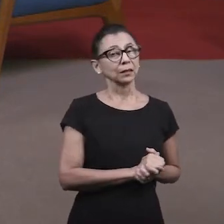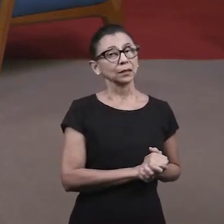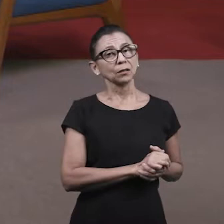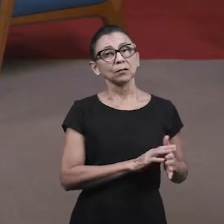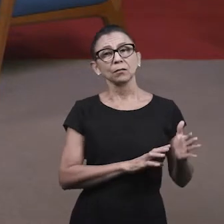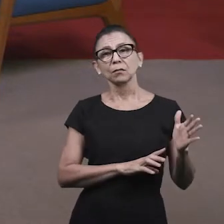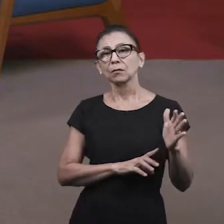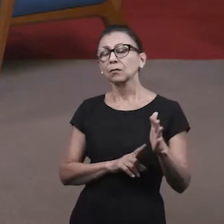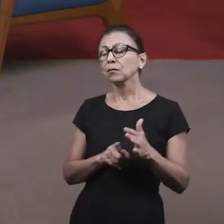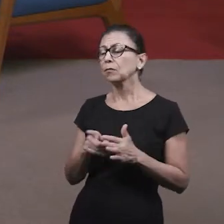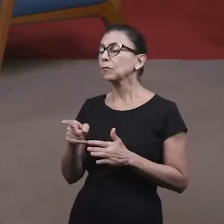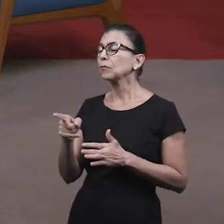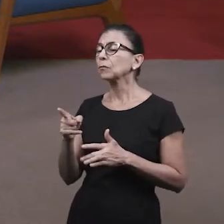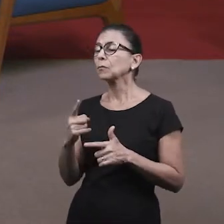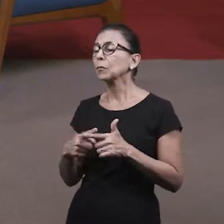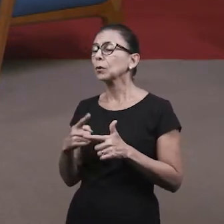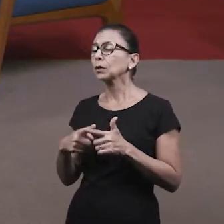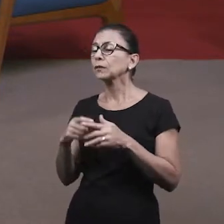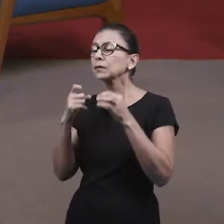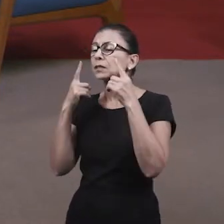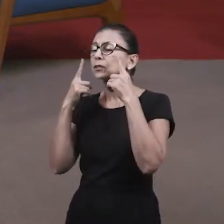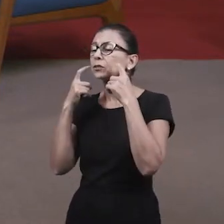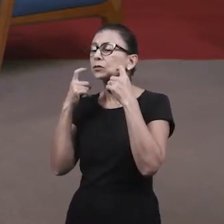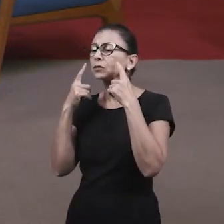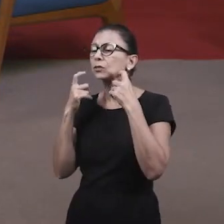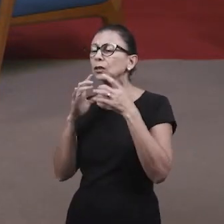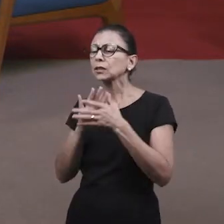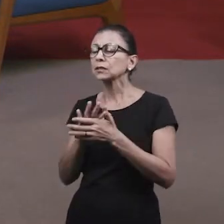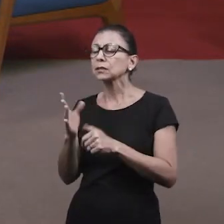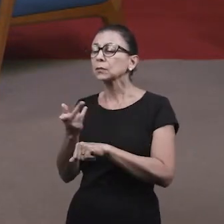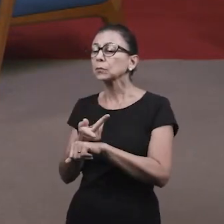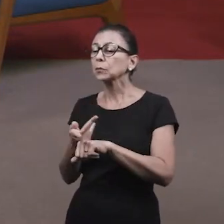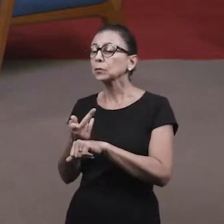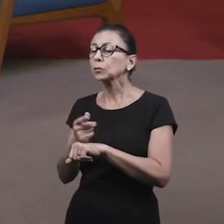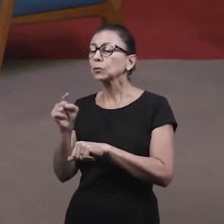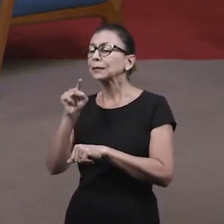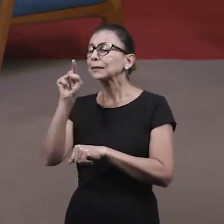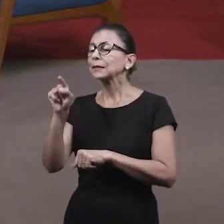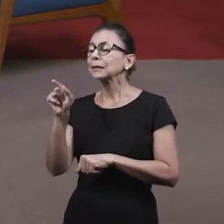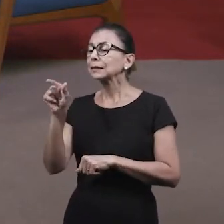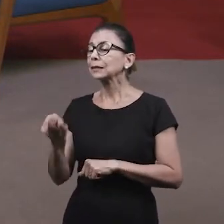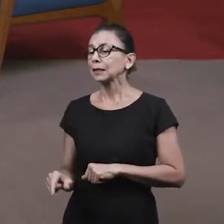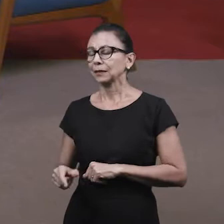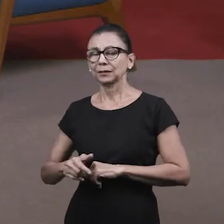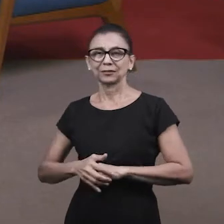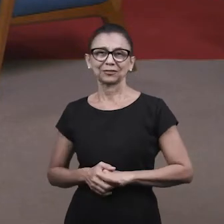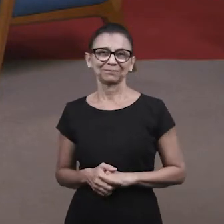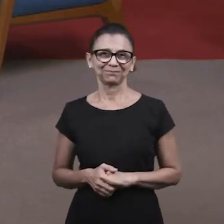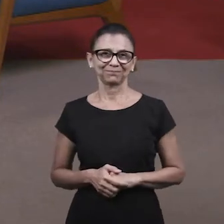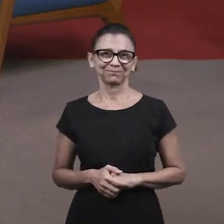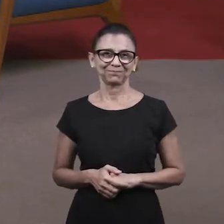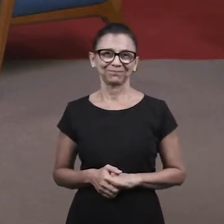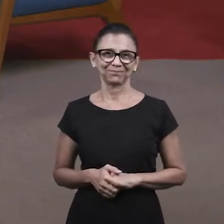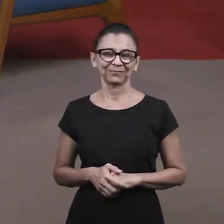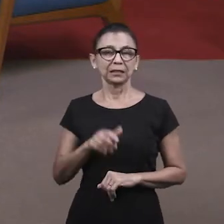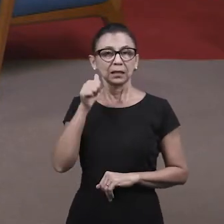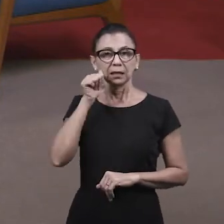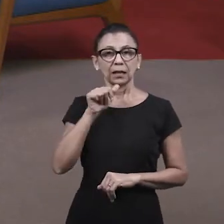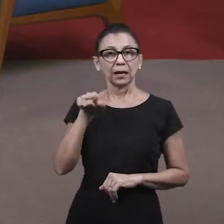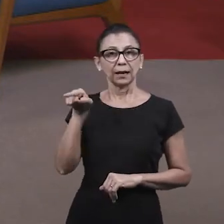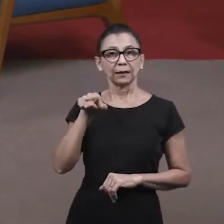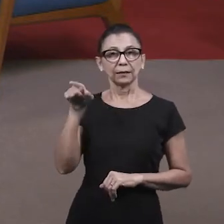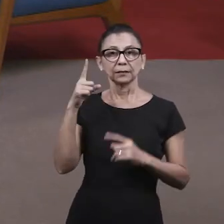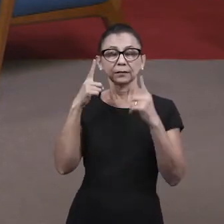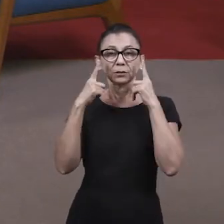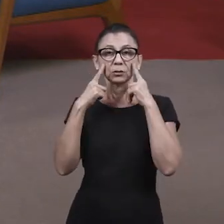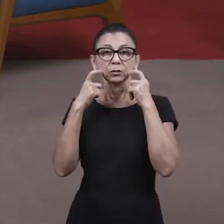tu recherches? Donc, le Seigneur Jésus, elle était en train de pleurer, elle cherchait